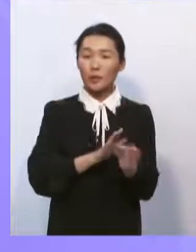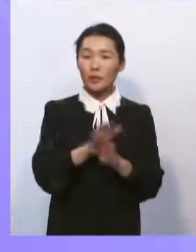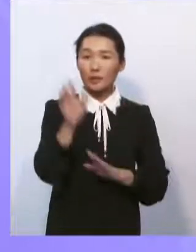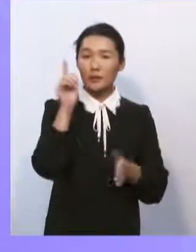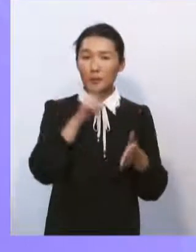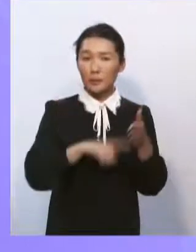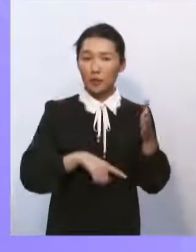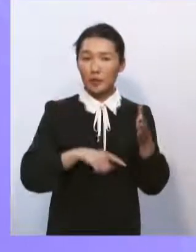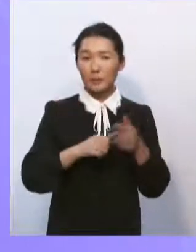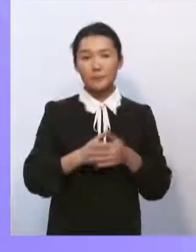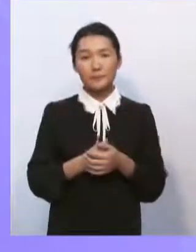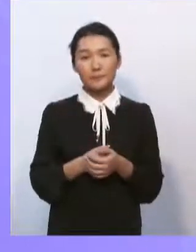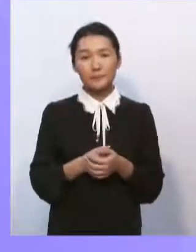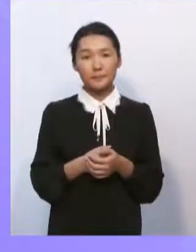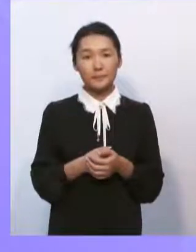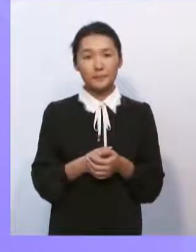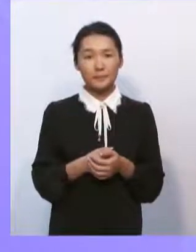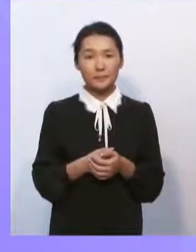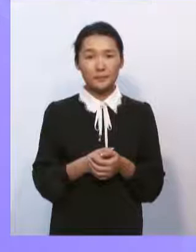ишенем.